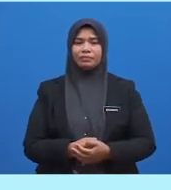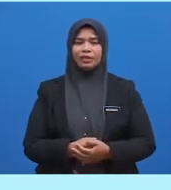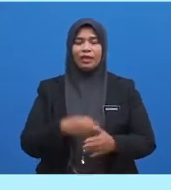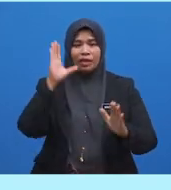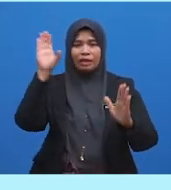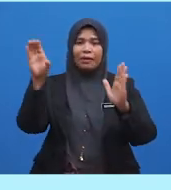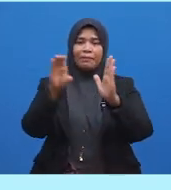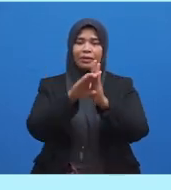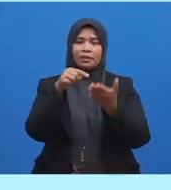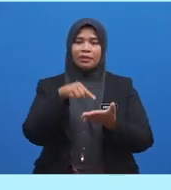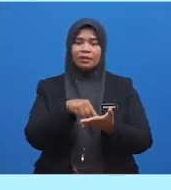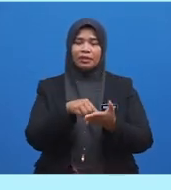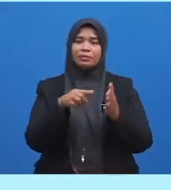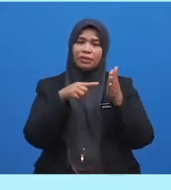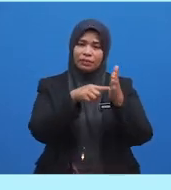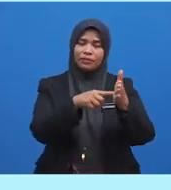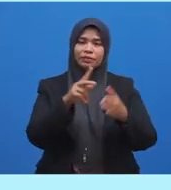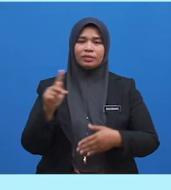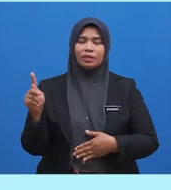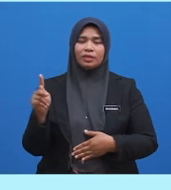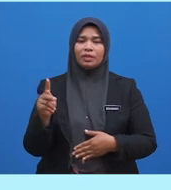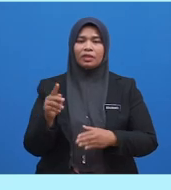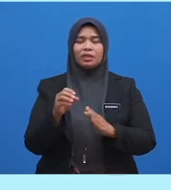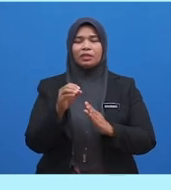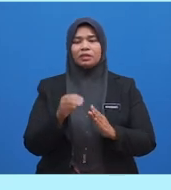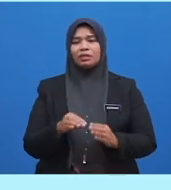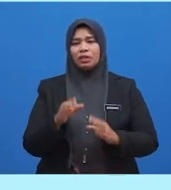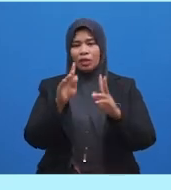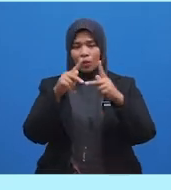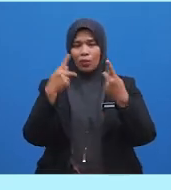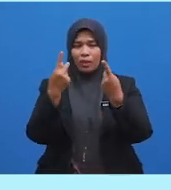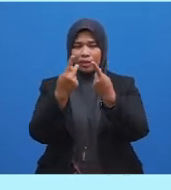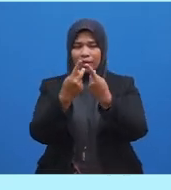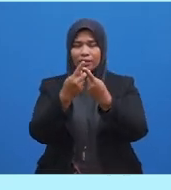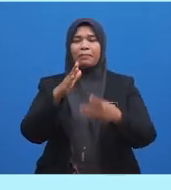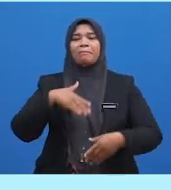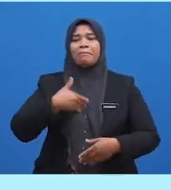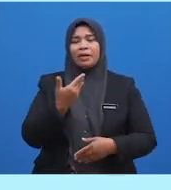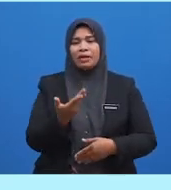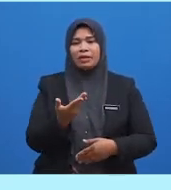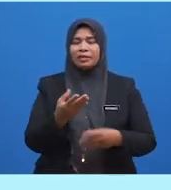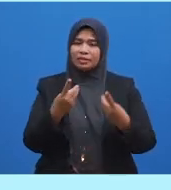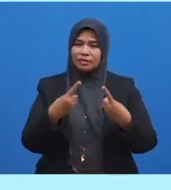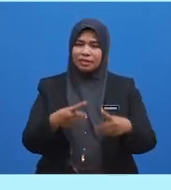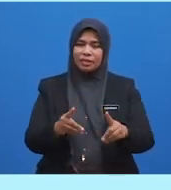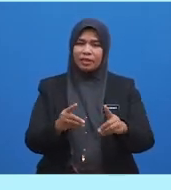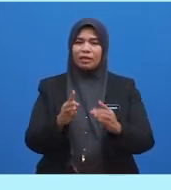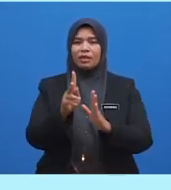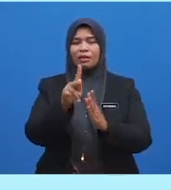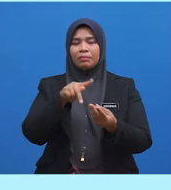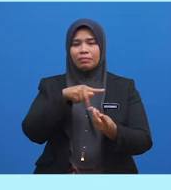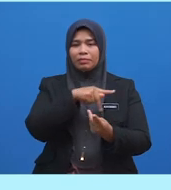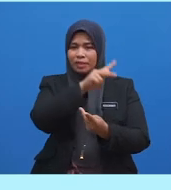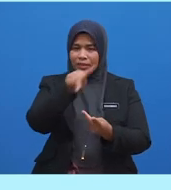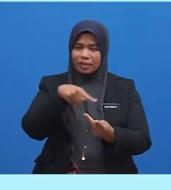Hai gambar ini menunjukkan sebuah keluarga bahagia sedang berkelahi